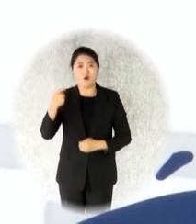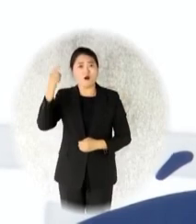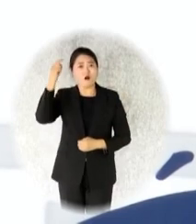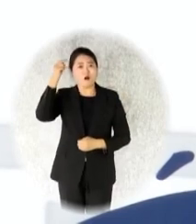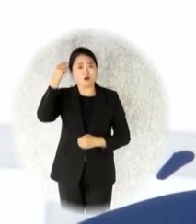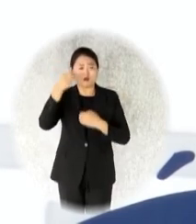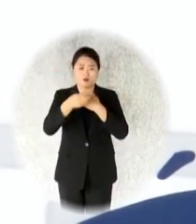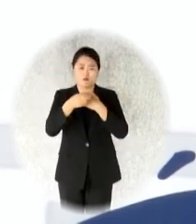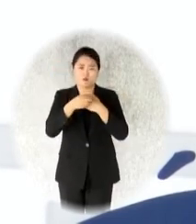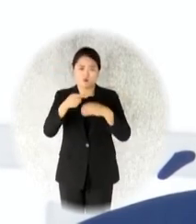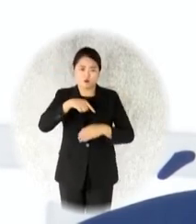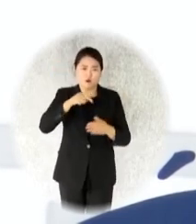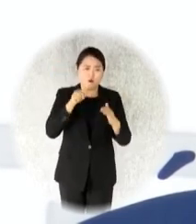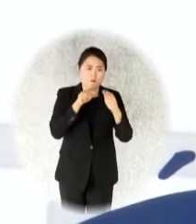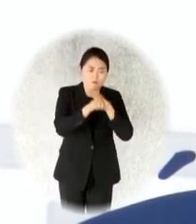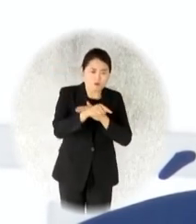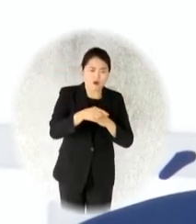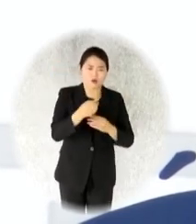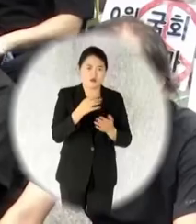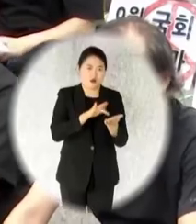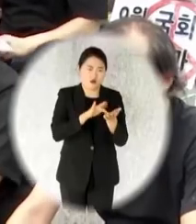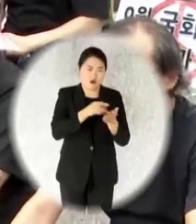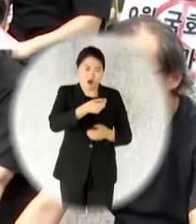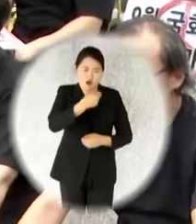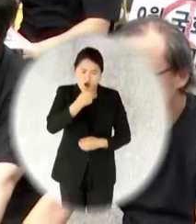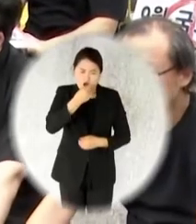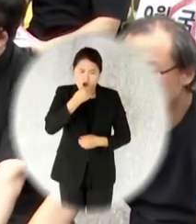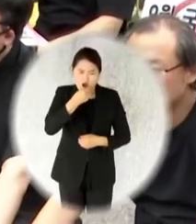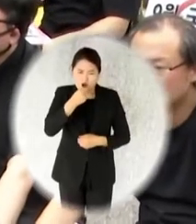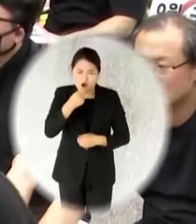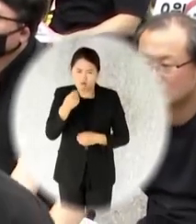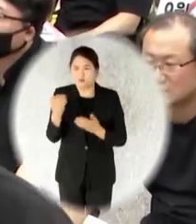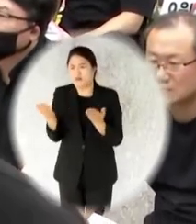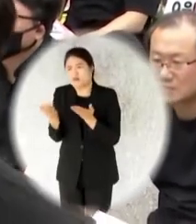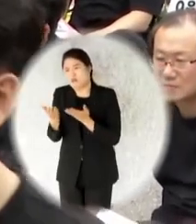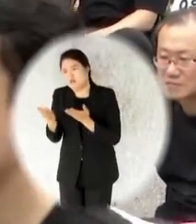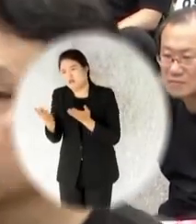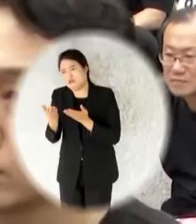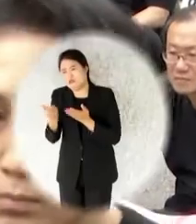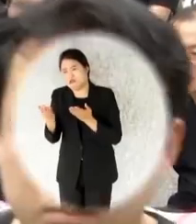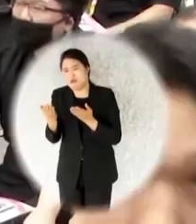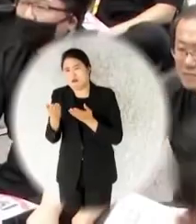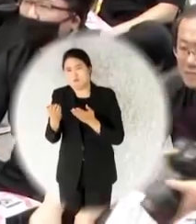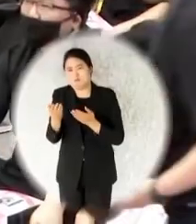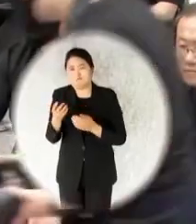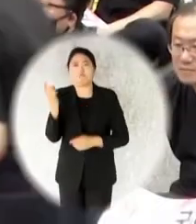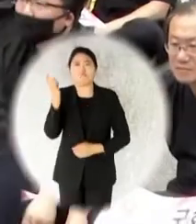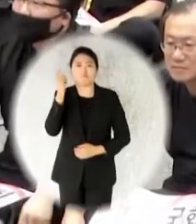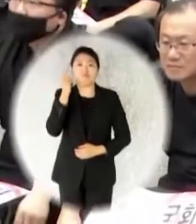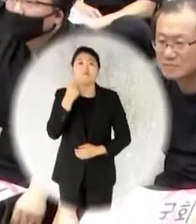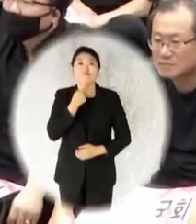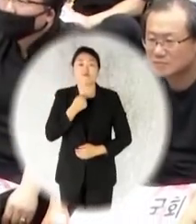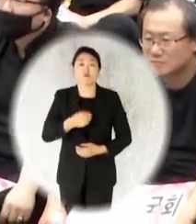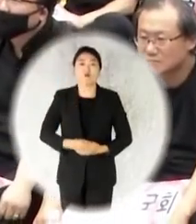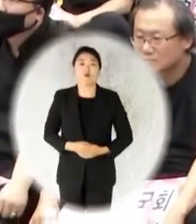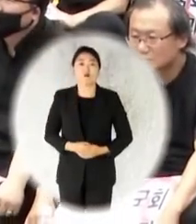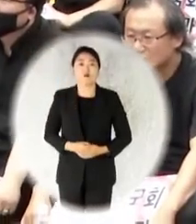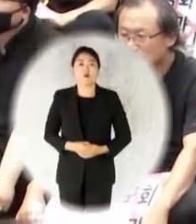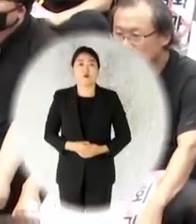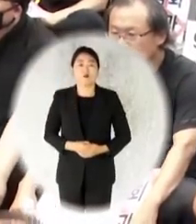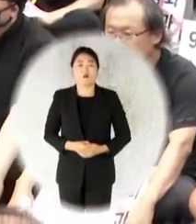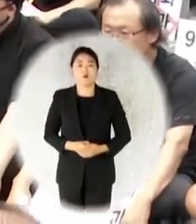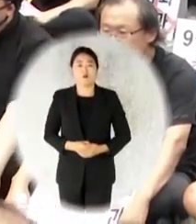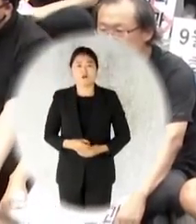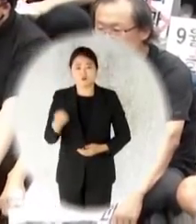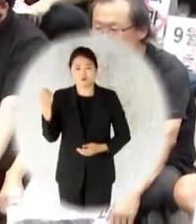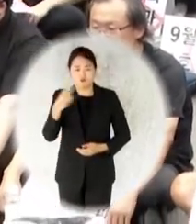방문하고 약을 먹으며 교직생활을 하고 있다는 이야기를 들었습니다 때론 오랜